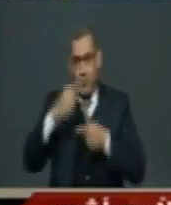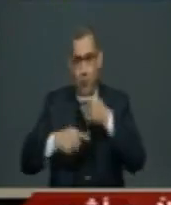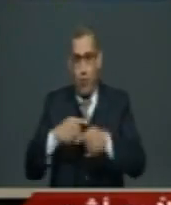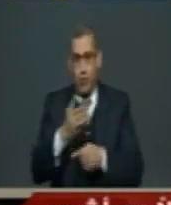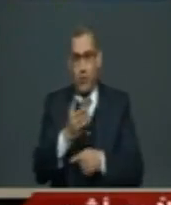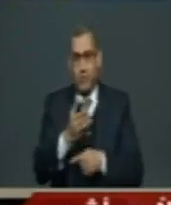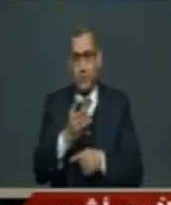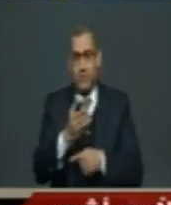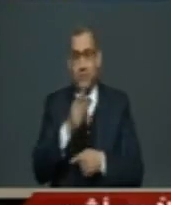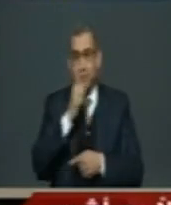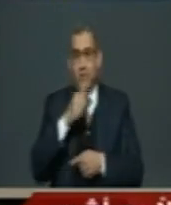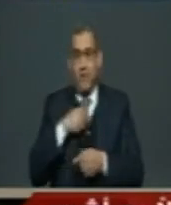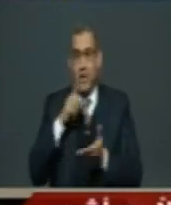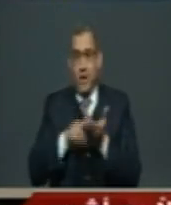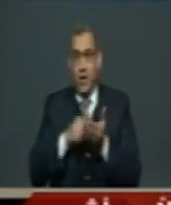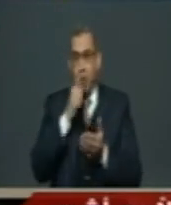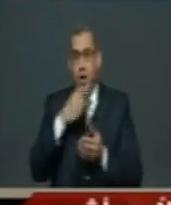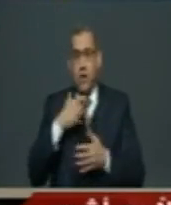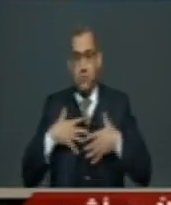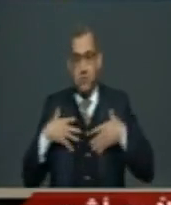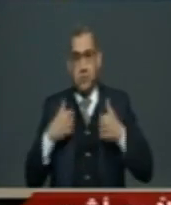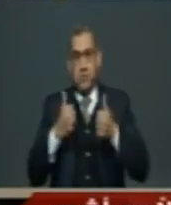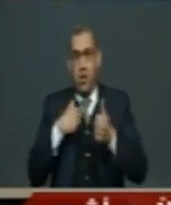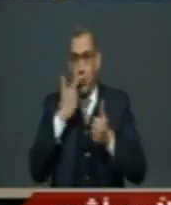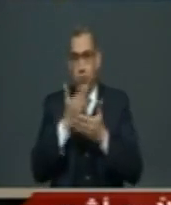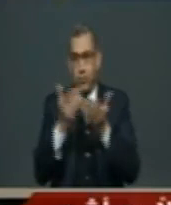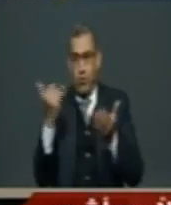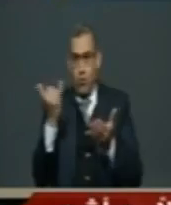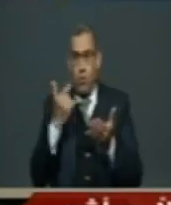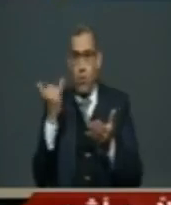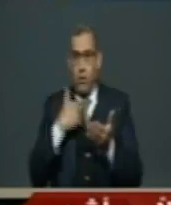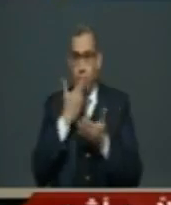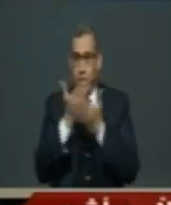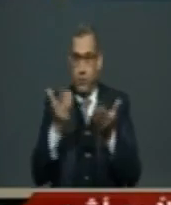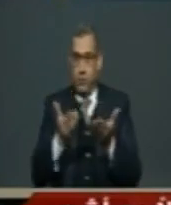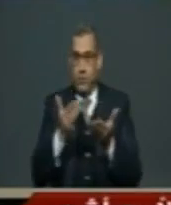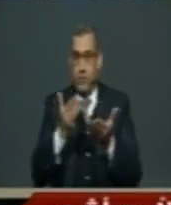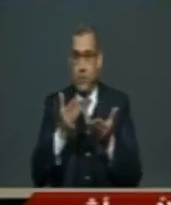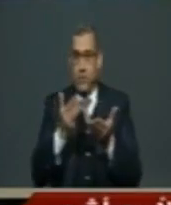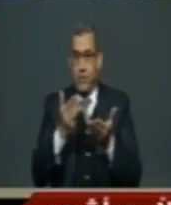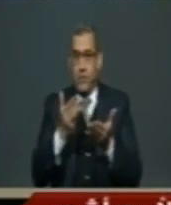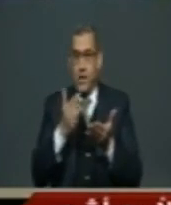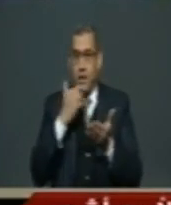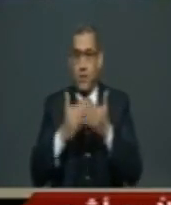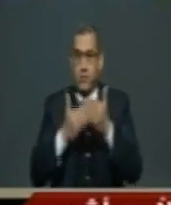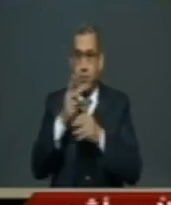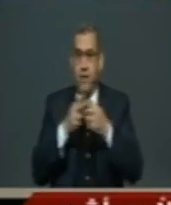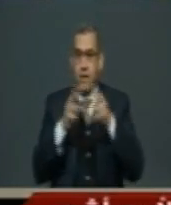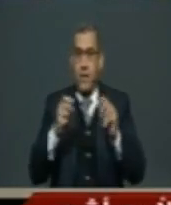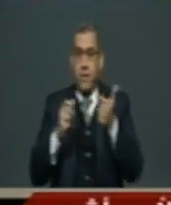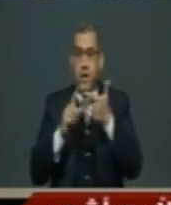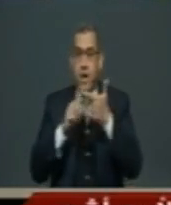بقى للاخبار الساره والاخبار الهامه جدا، وهو الافتتاح المرحله الثانيه من